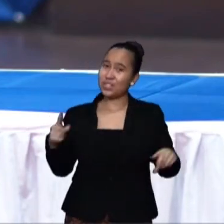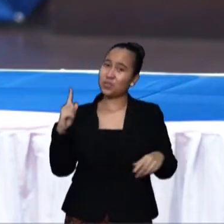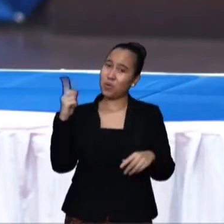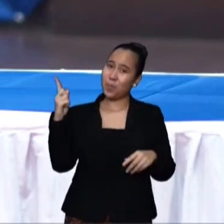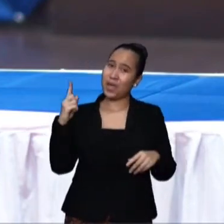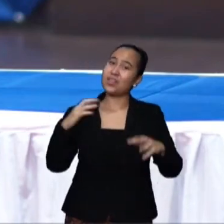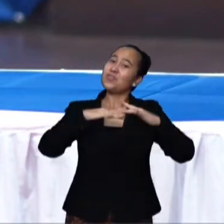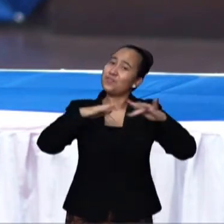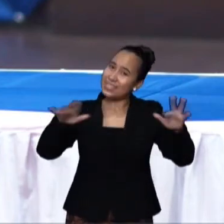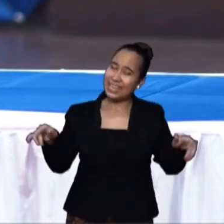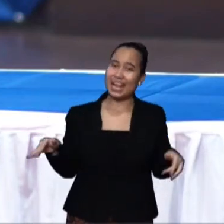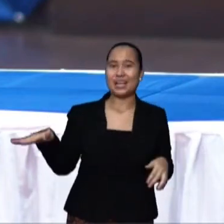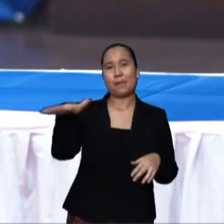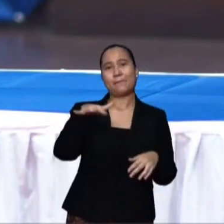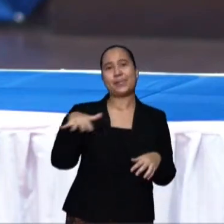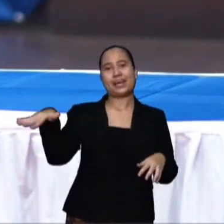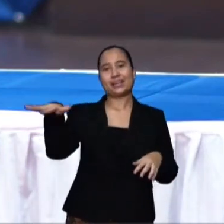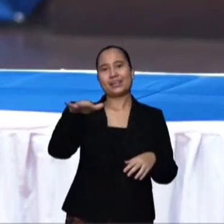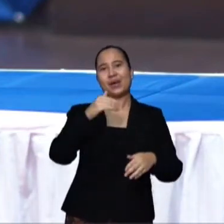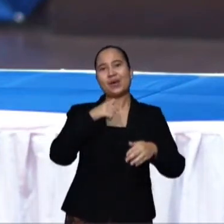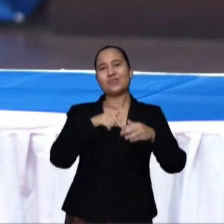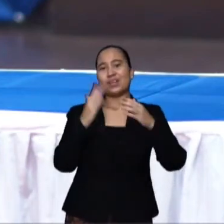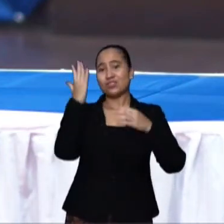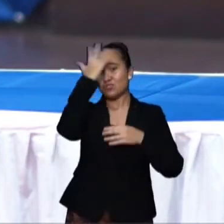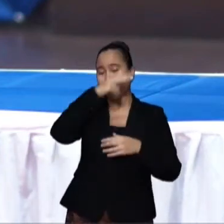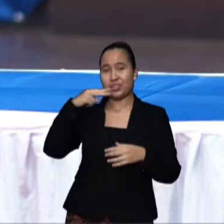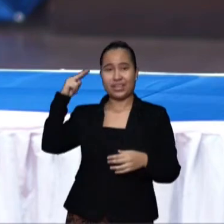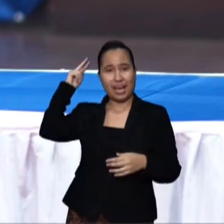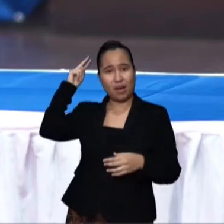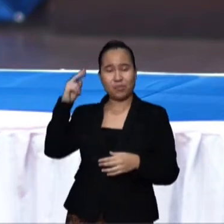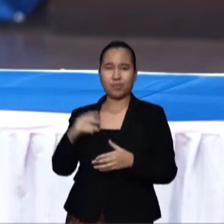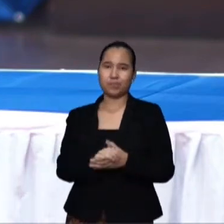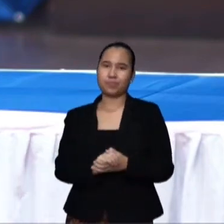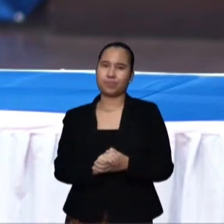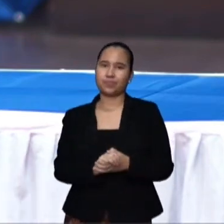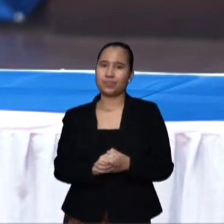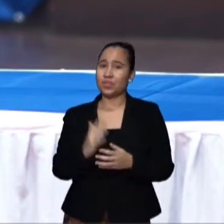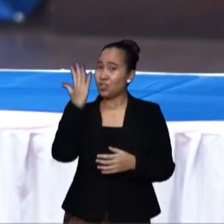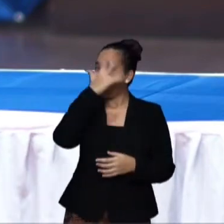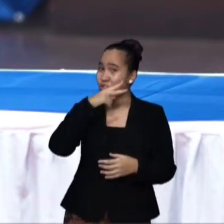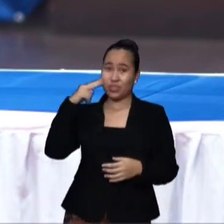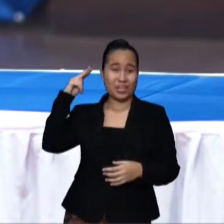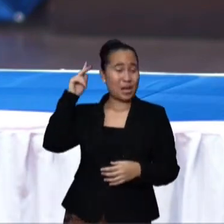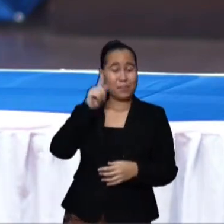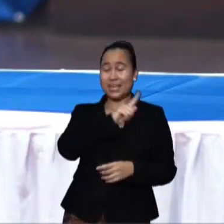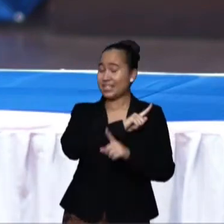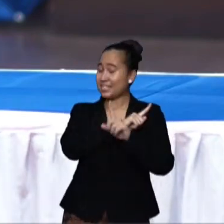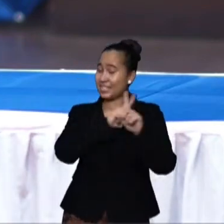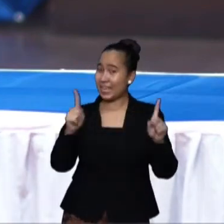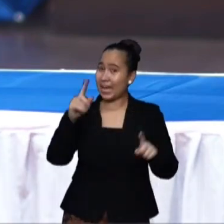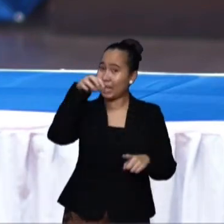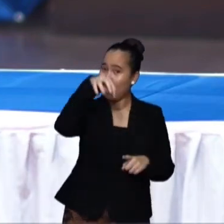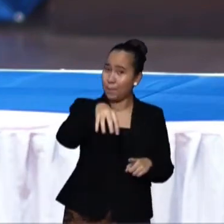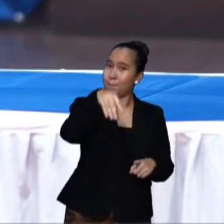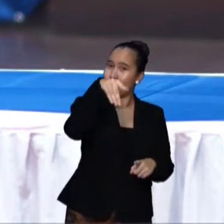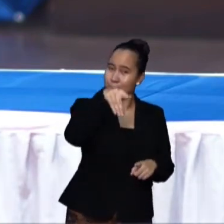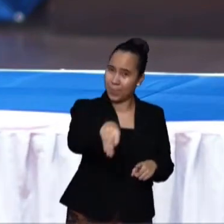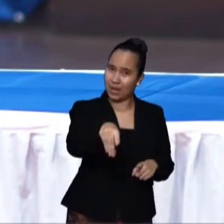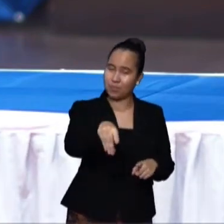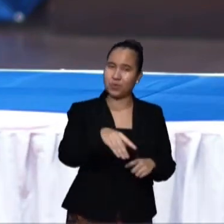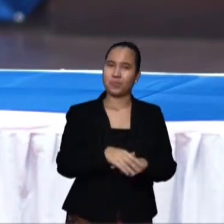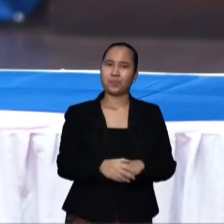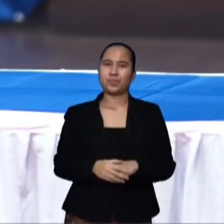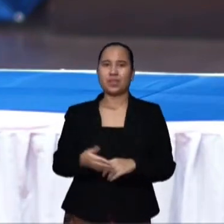Van Suriname. Suriname is geen Paramaribo. We hebben de afgelopen 2 maanden van